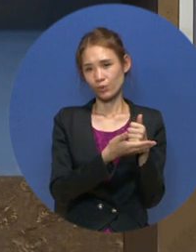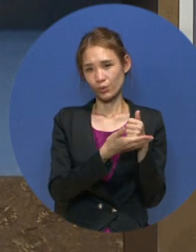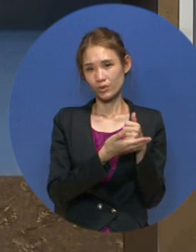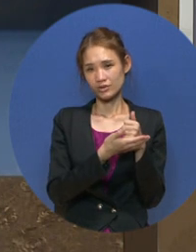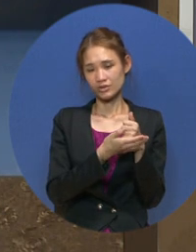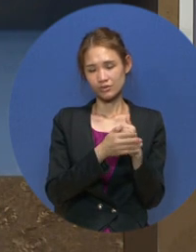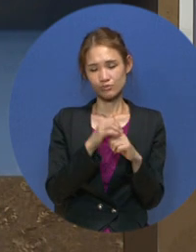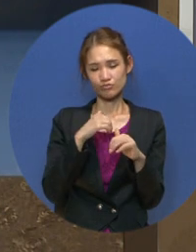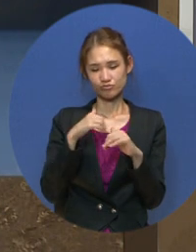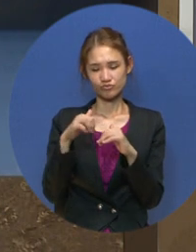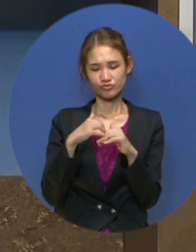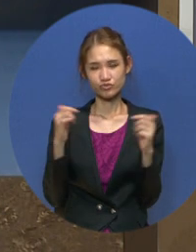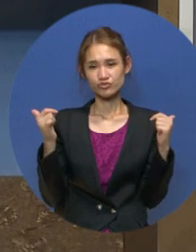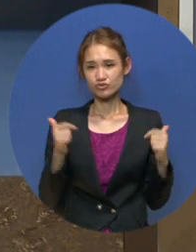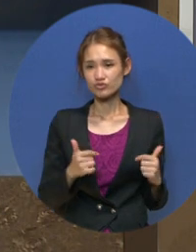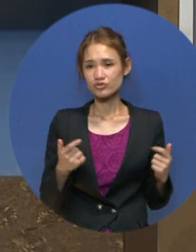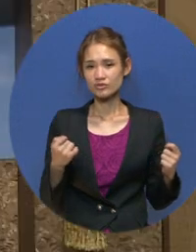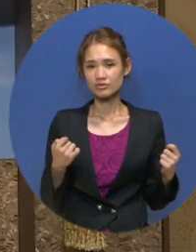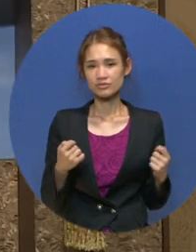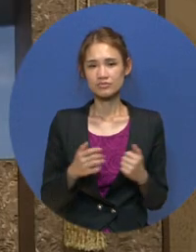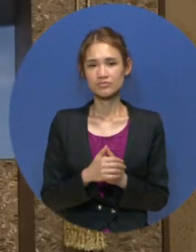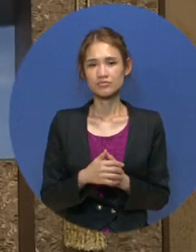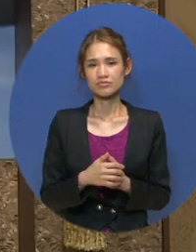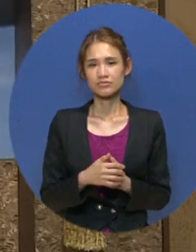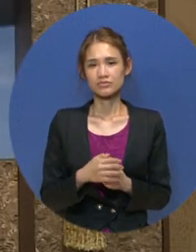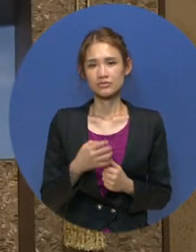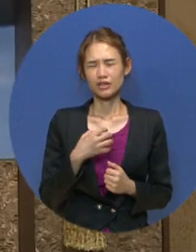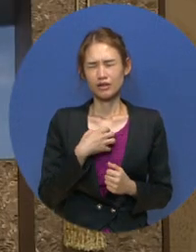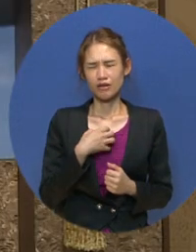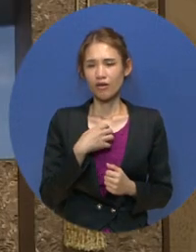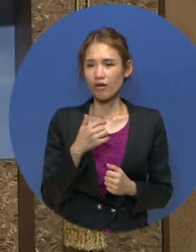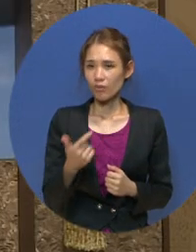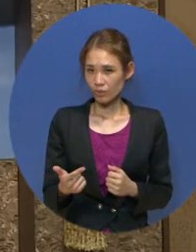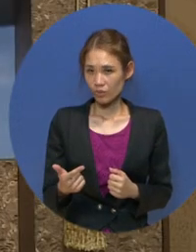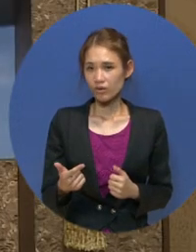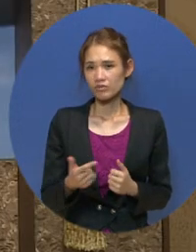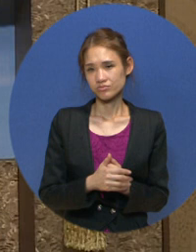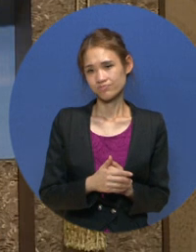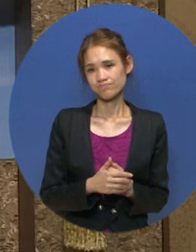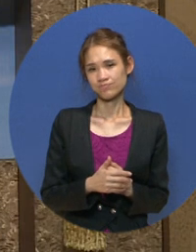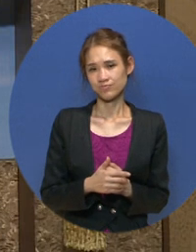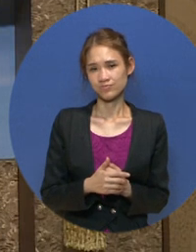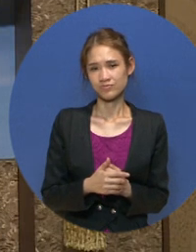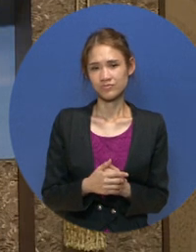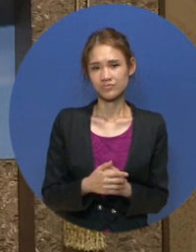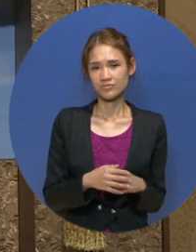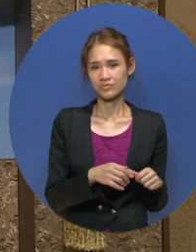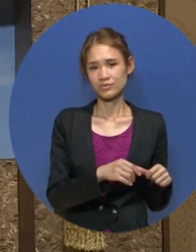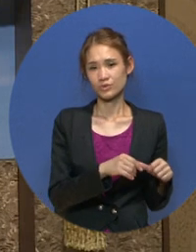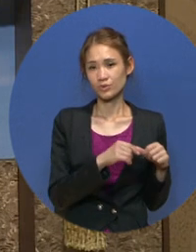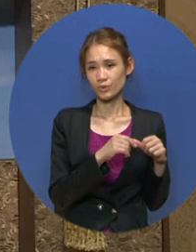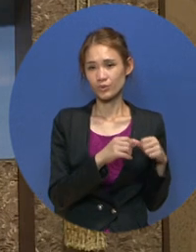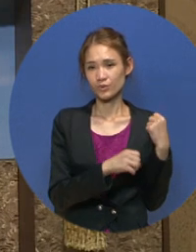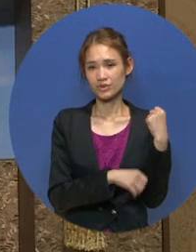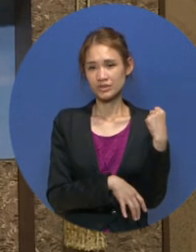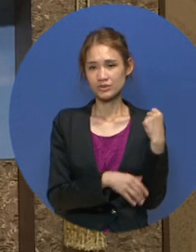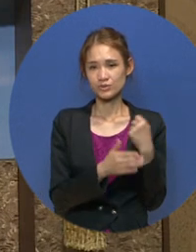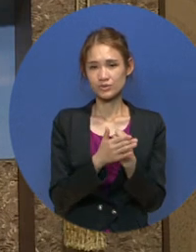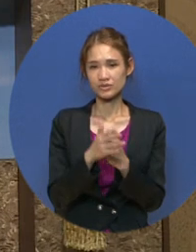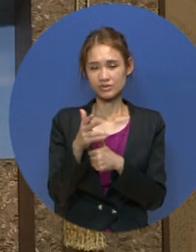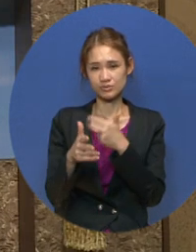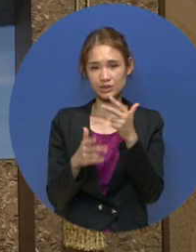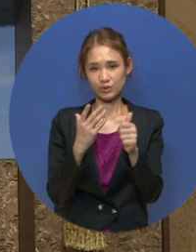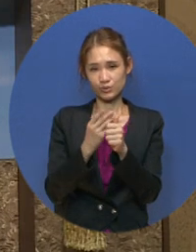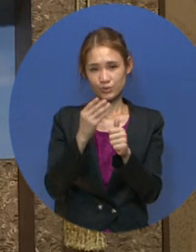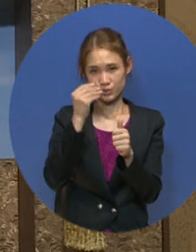발길도 많이 네. 줄었을 것 같은데 어떤가요? 굉장히 큰 위기였습니다. 아. 저희는 고용을 기반으로 하는 비즈니스